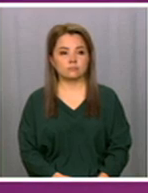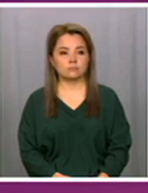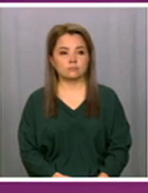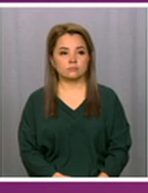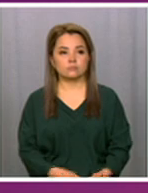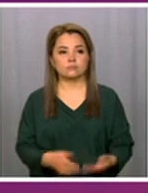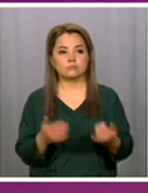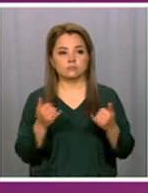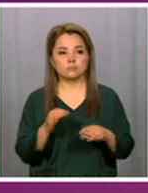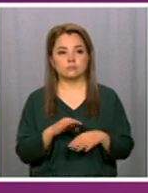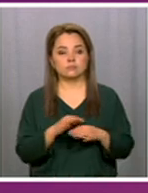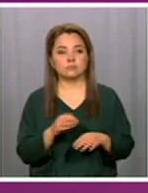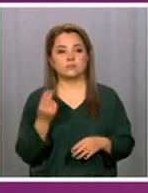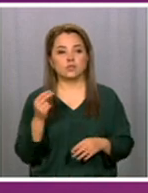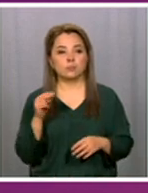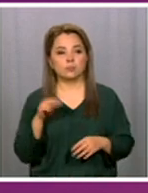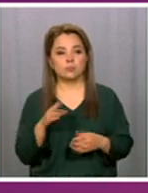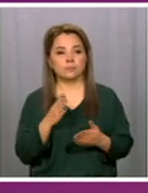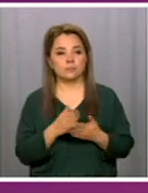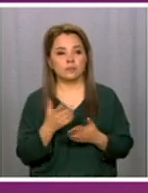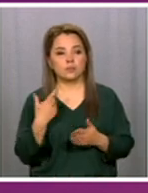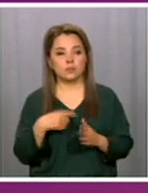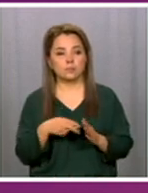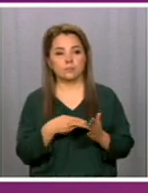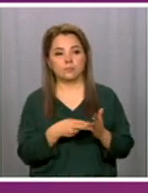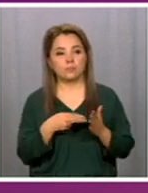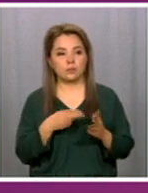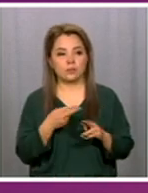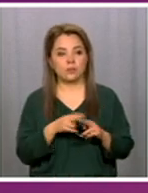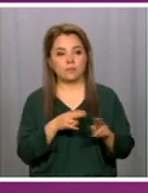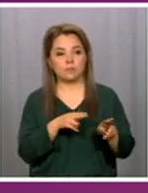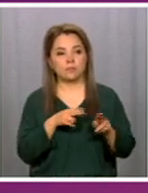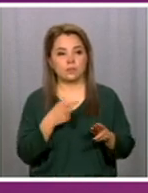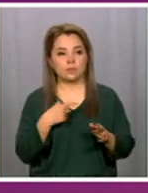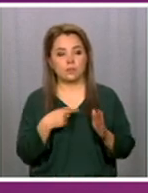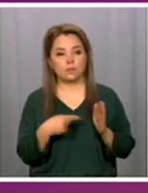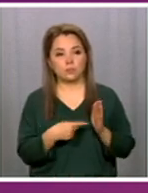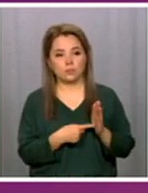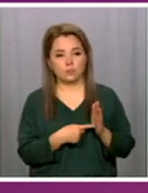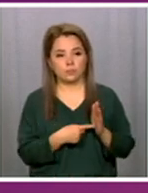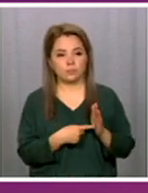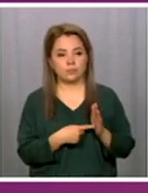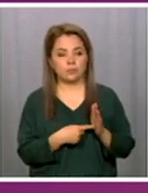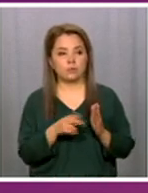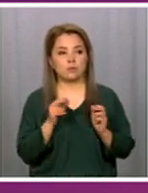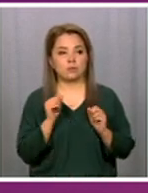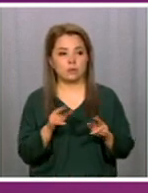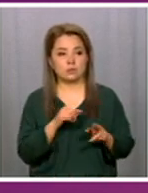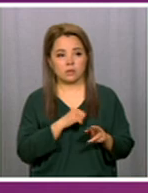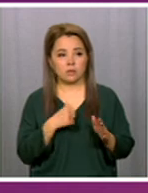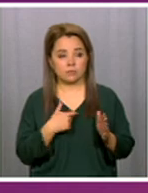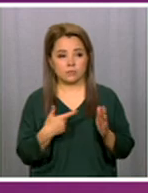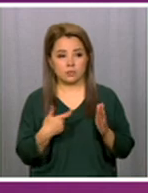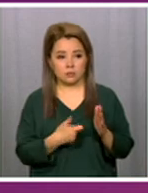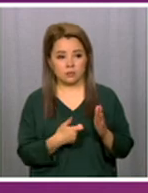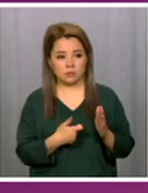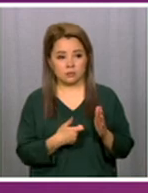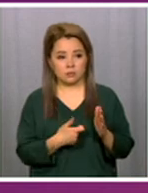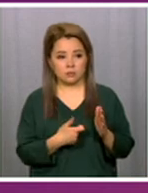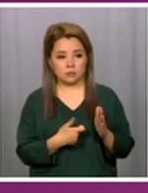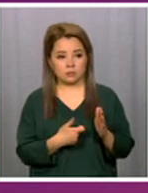Один из командиров отделения прострелил себе руку. Как? Самострел?